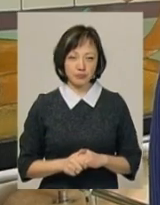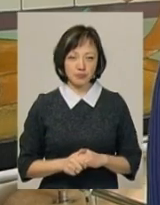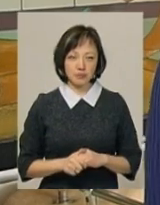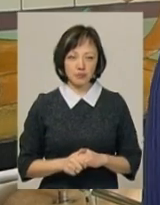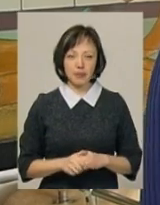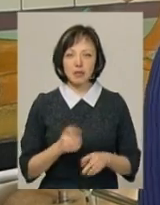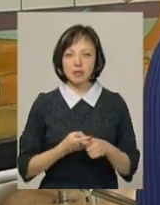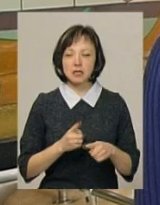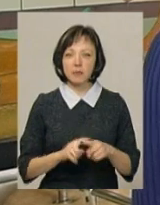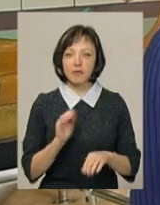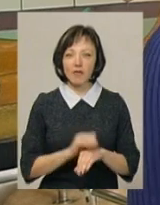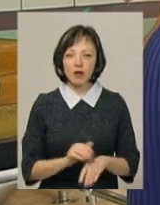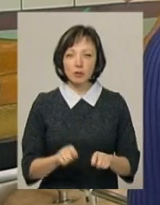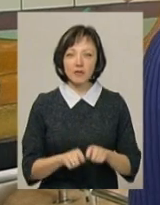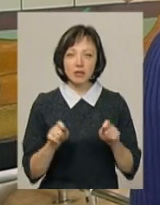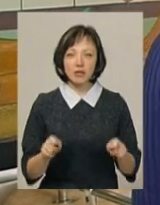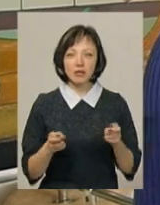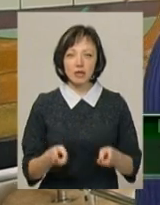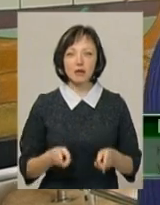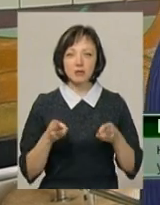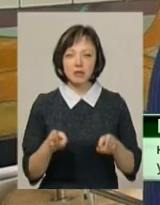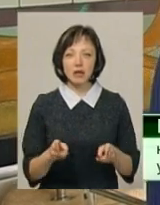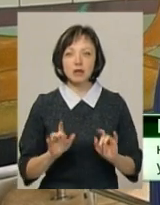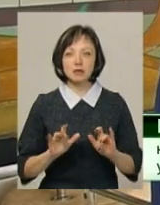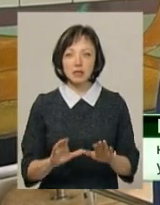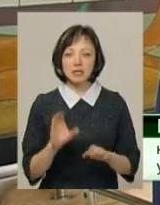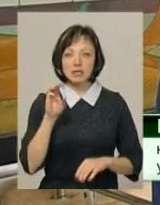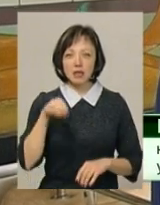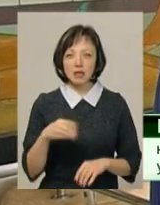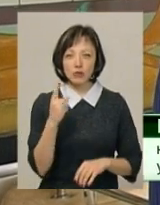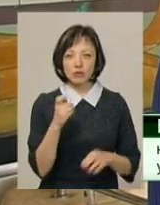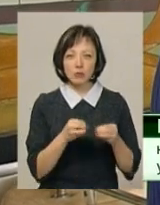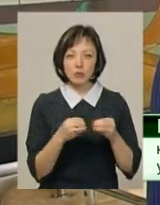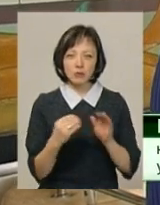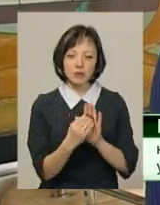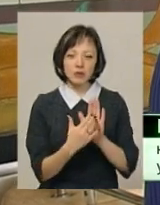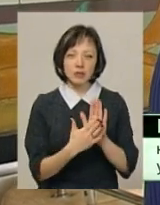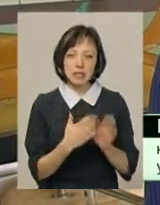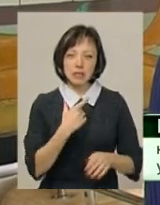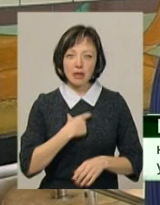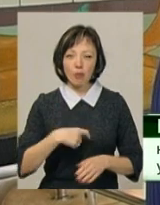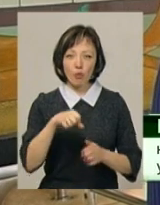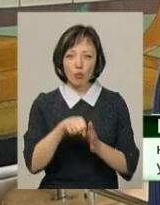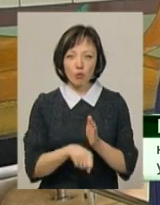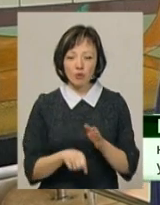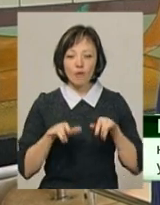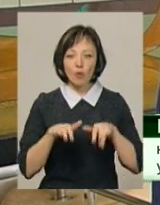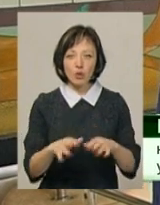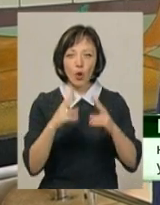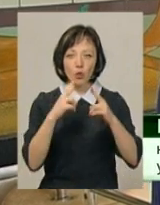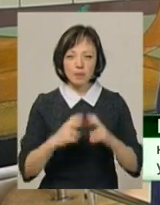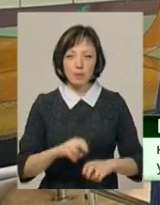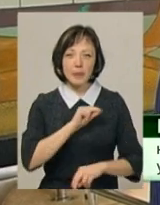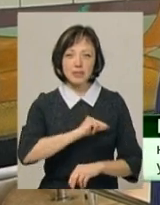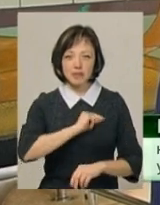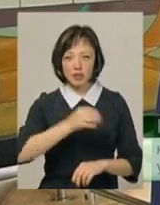За даним фактом відкрите кримінальне провадження за статтею 115 Кримінального кодексу України з приміткою самогубство. У ході розслідування